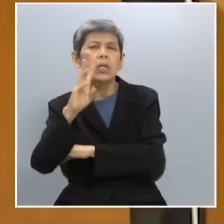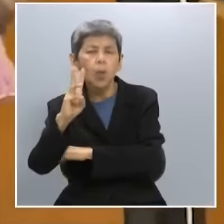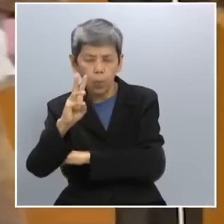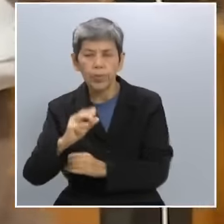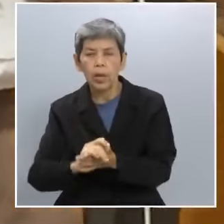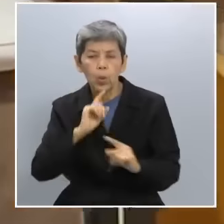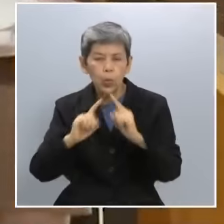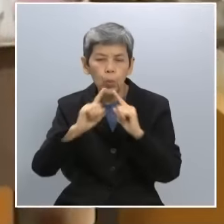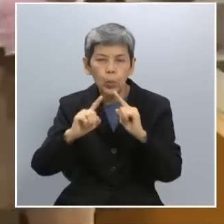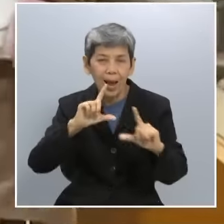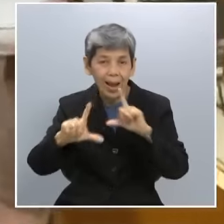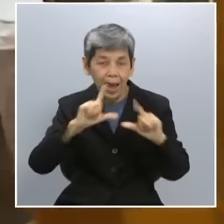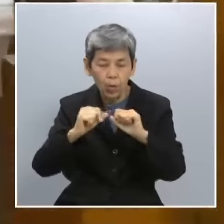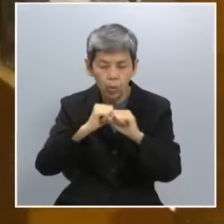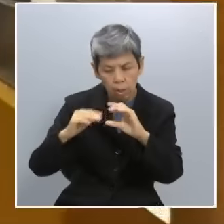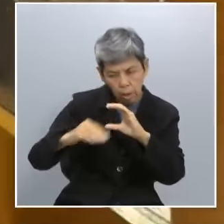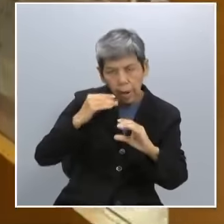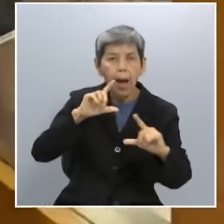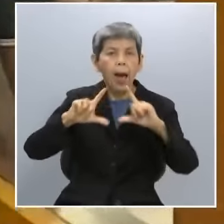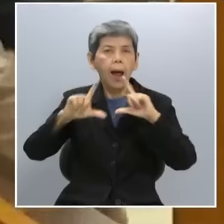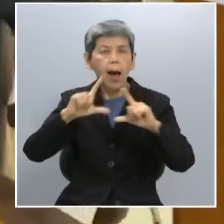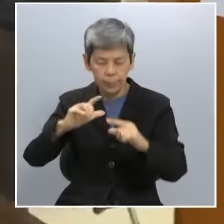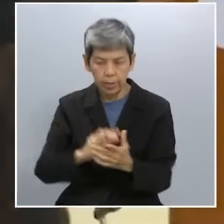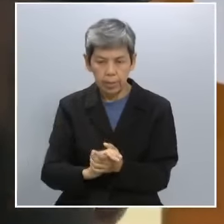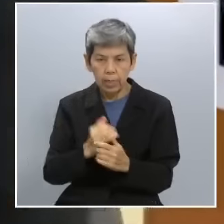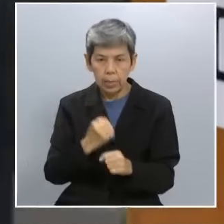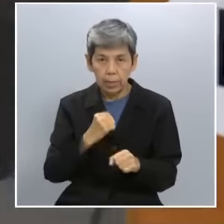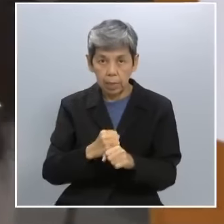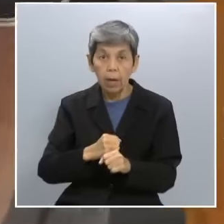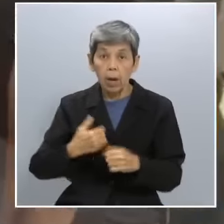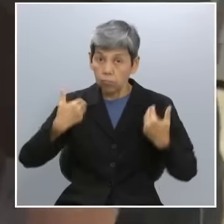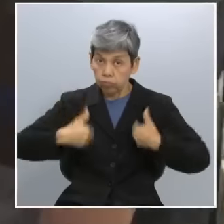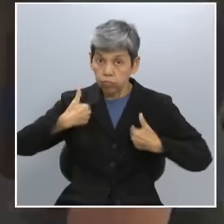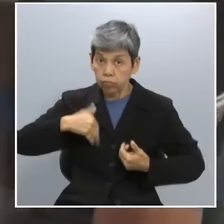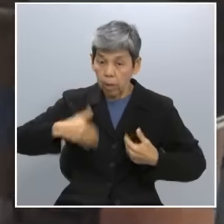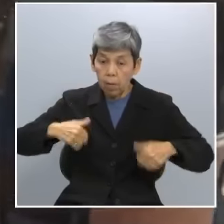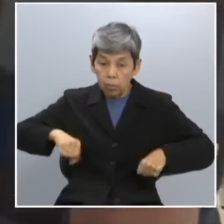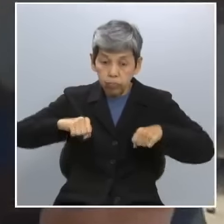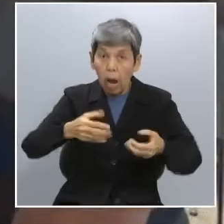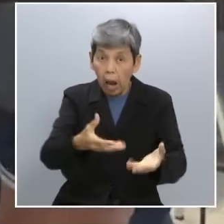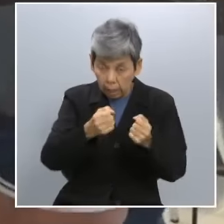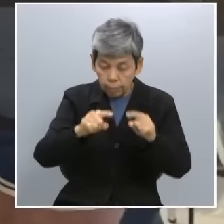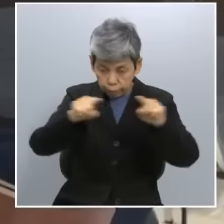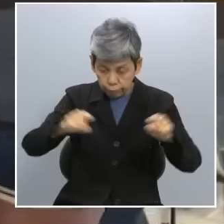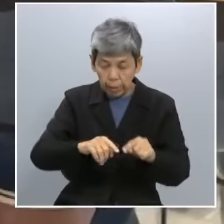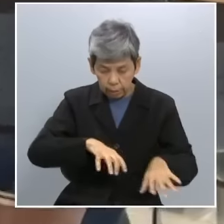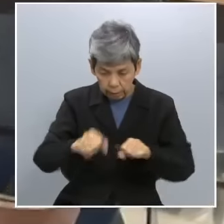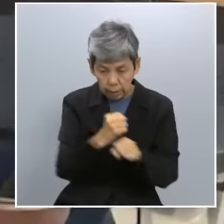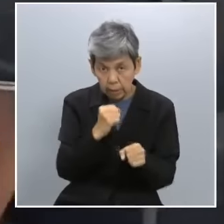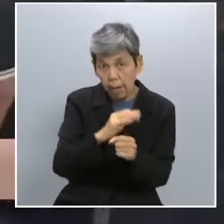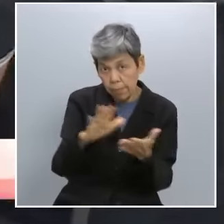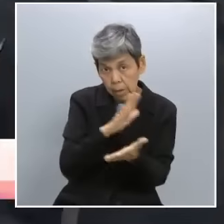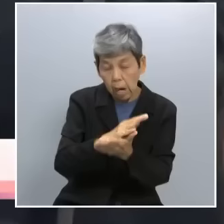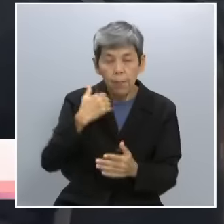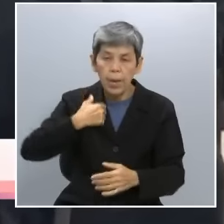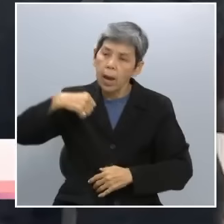แชทของผู้ตายทักมาหาว่าเดี๋ยวจ้างไรเดอร์ไปรับเอกสารที่ปากซอยแถวบ้านให้ทางหลานช่วยเตรียมเอกสารให้หน่อยมี